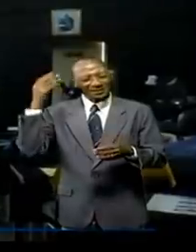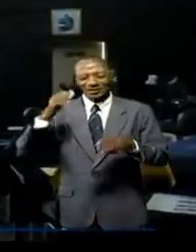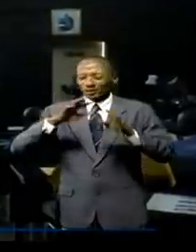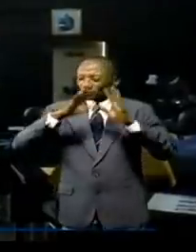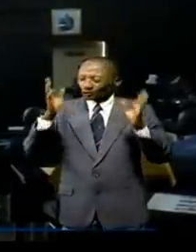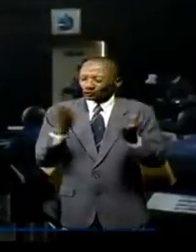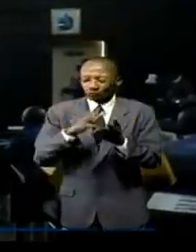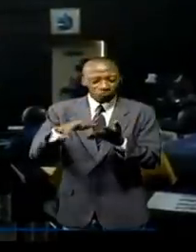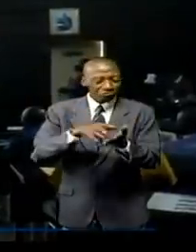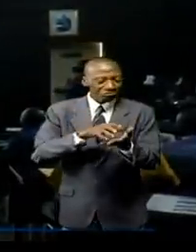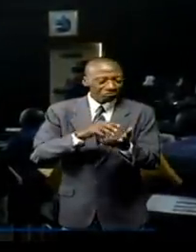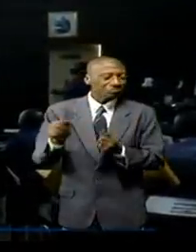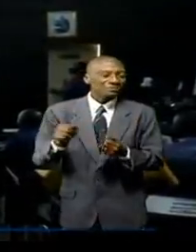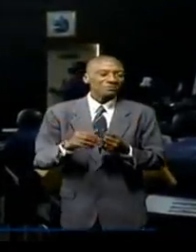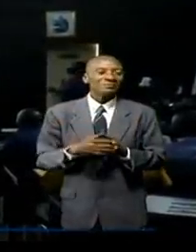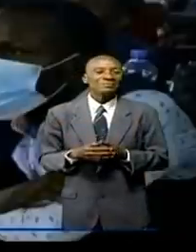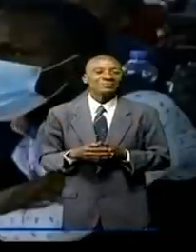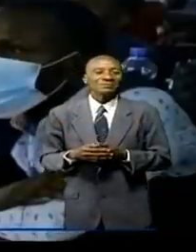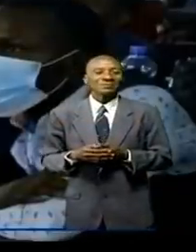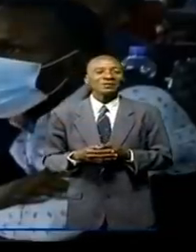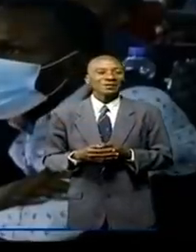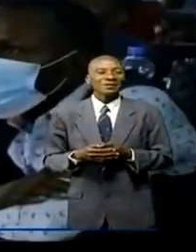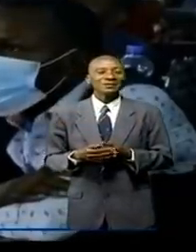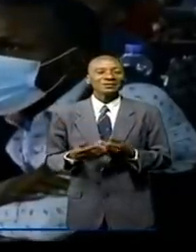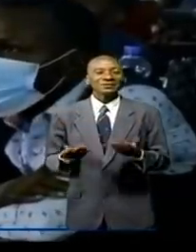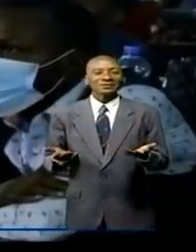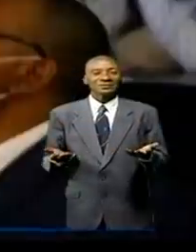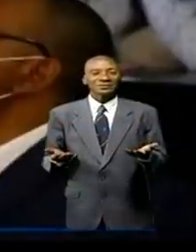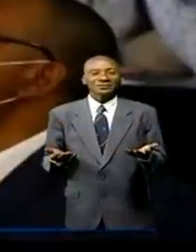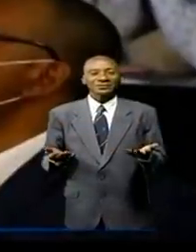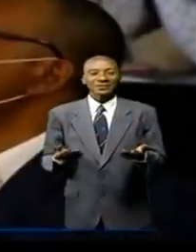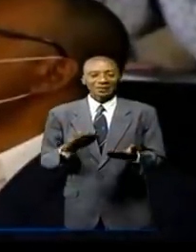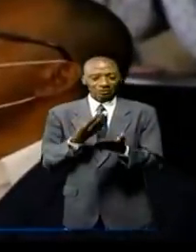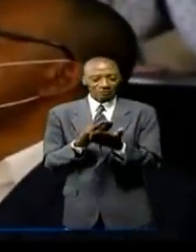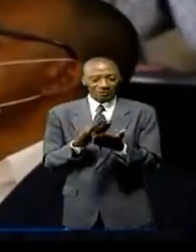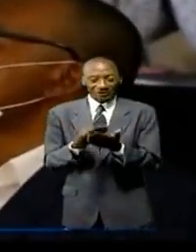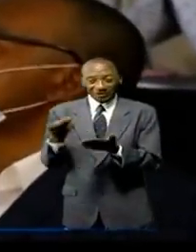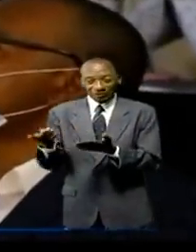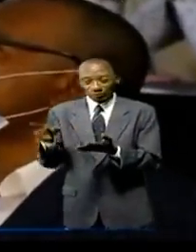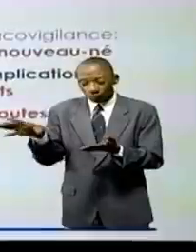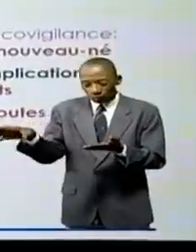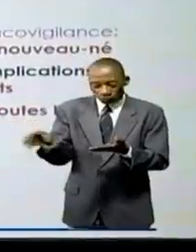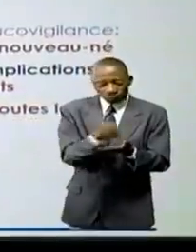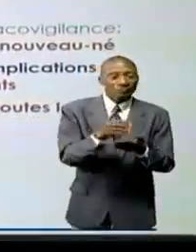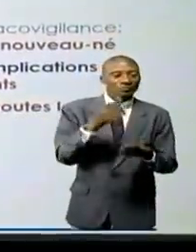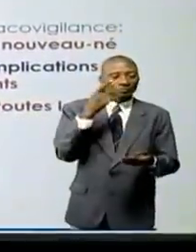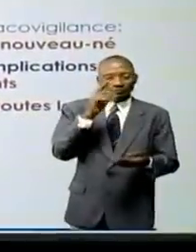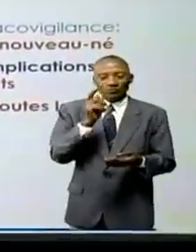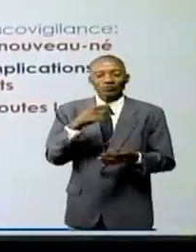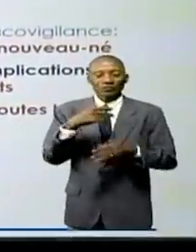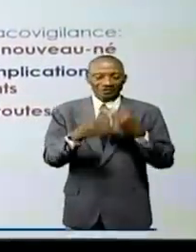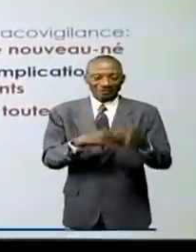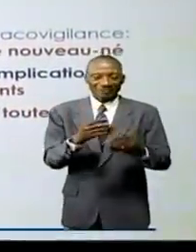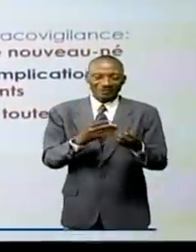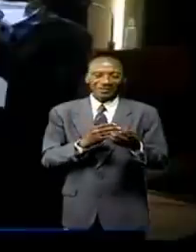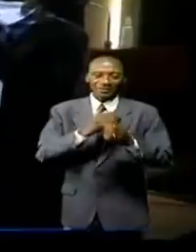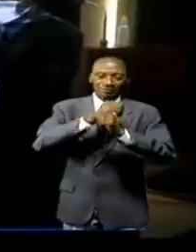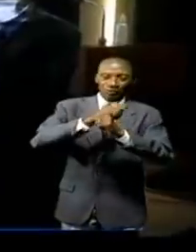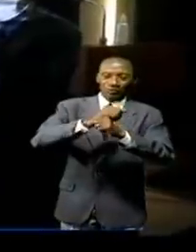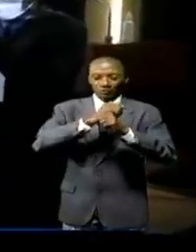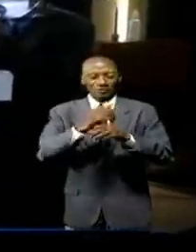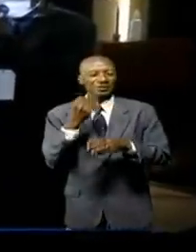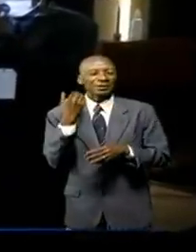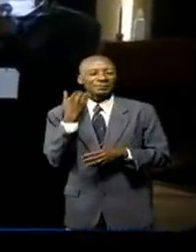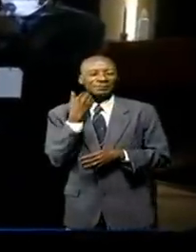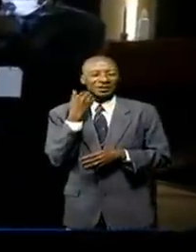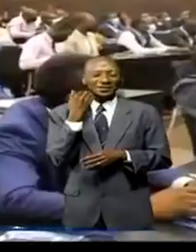sommes-nous, cette interrogation a constitué tout un sujet porté sur la place publique au cours du premier symposium international organisé